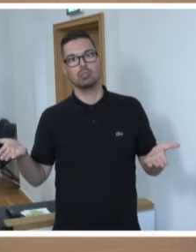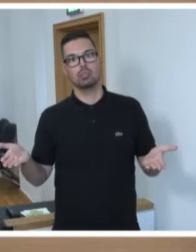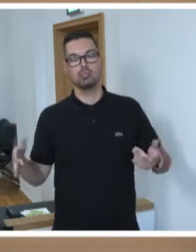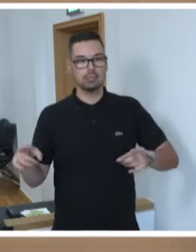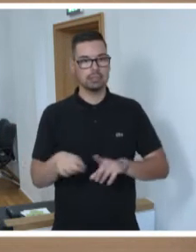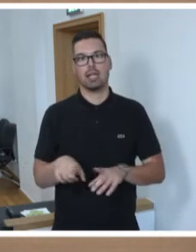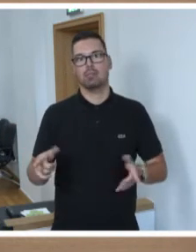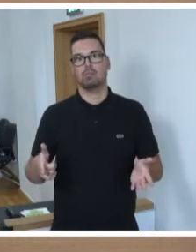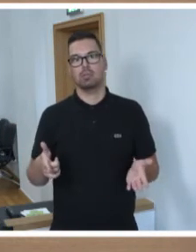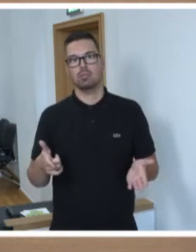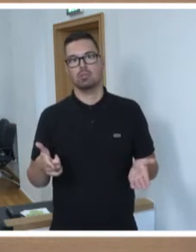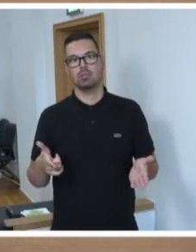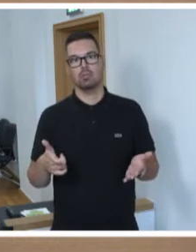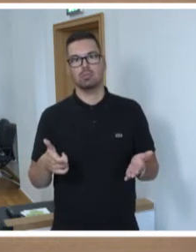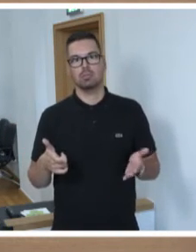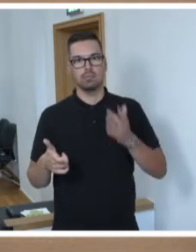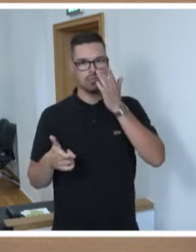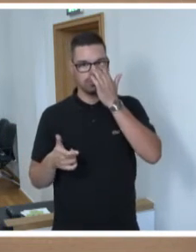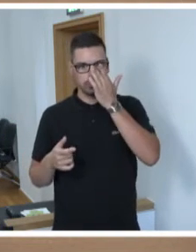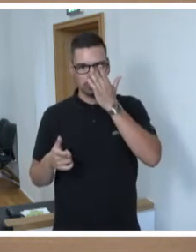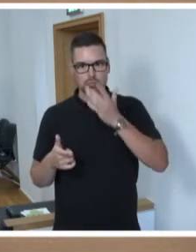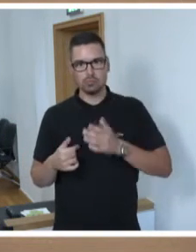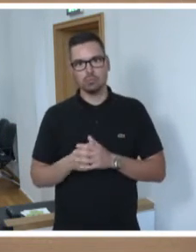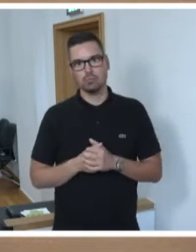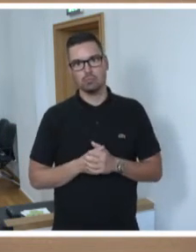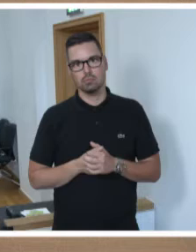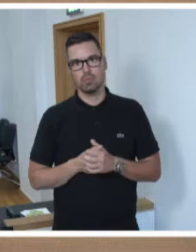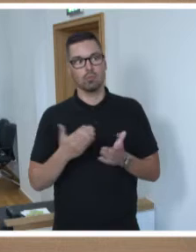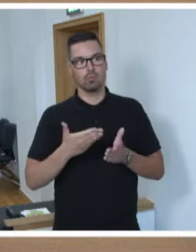für die Bedingungen, unter denen der Abbau zum Beispiel von Kobalt